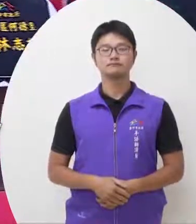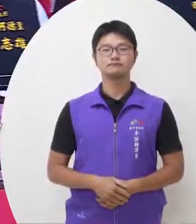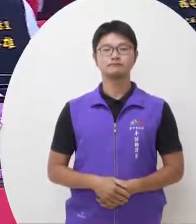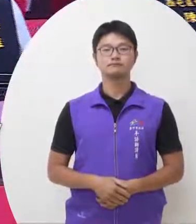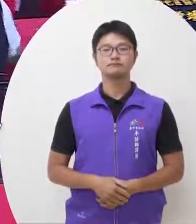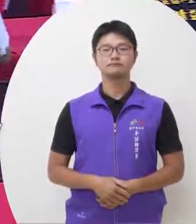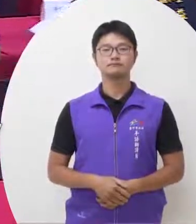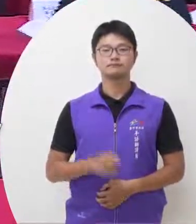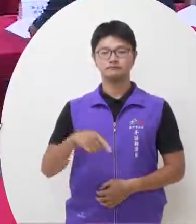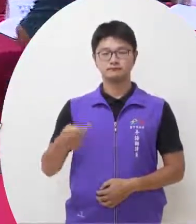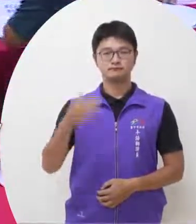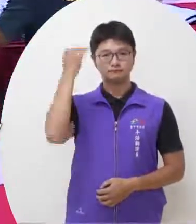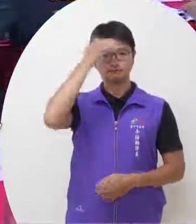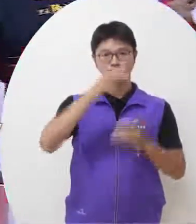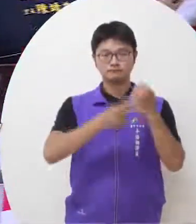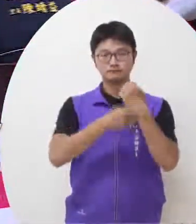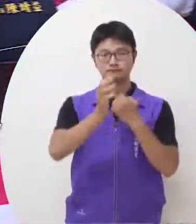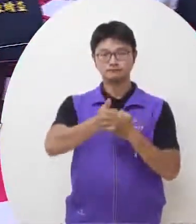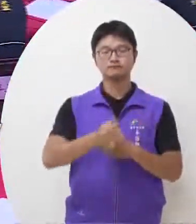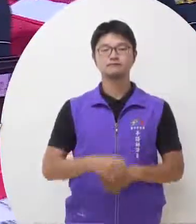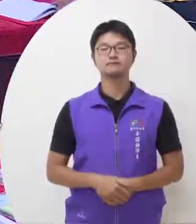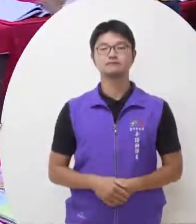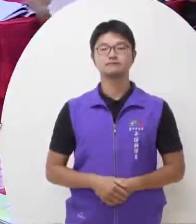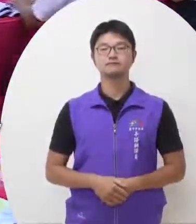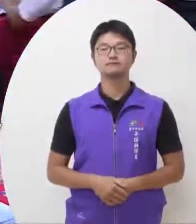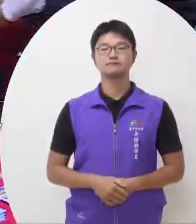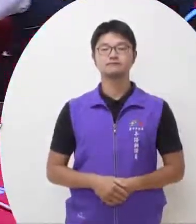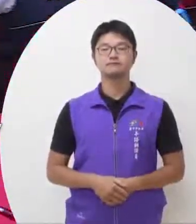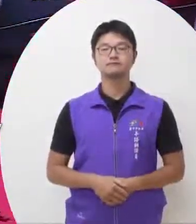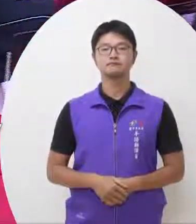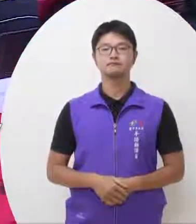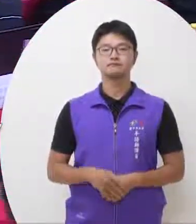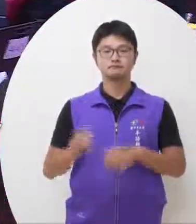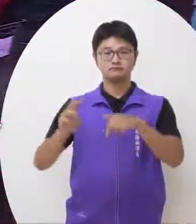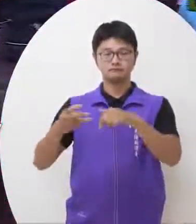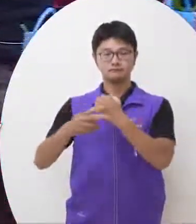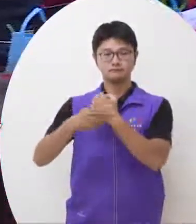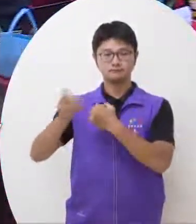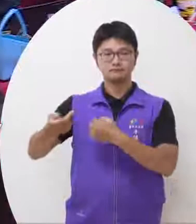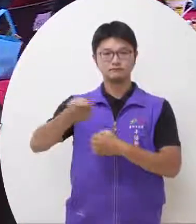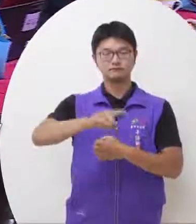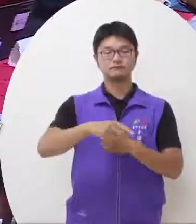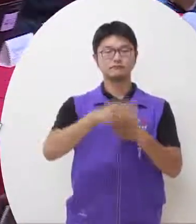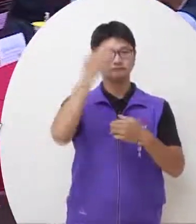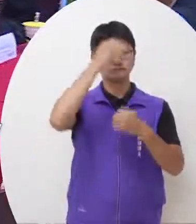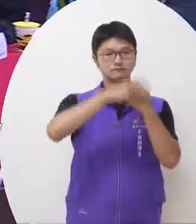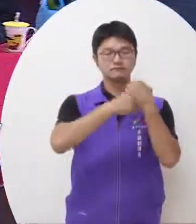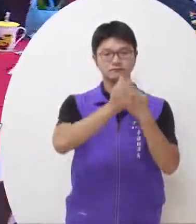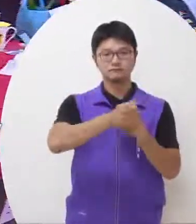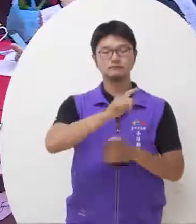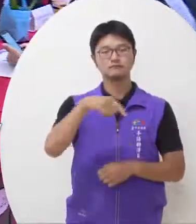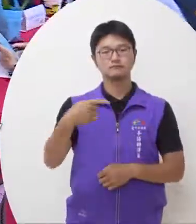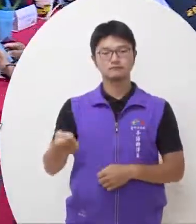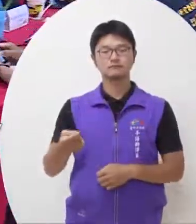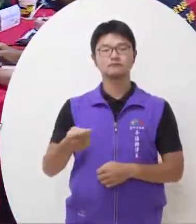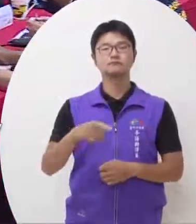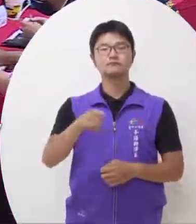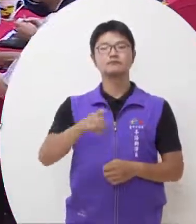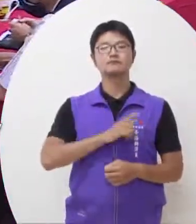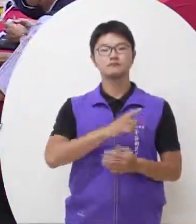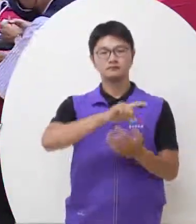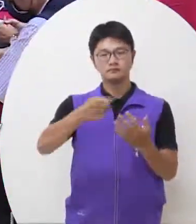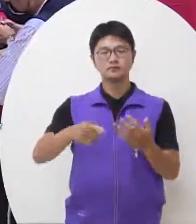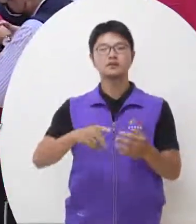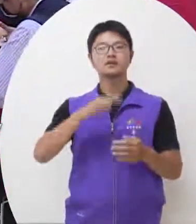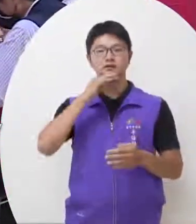接下来郑里长哈，来，我们先廖庆里长，再郑里长，然后再那个婉清里长，好不好？那然后接着再举，